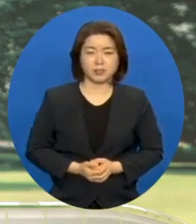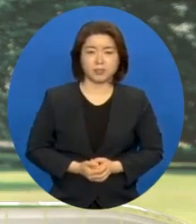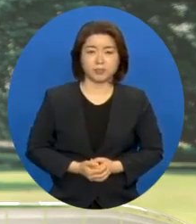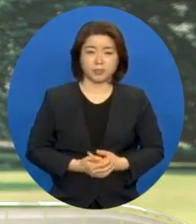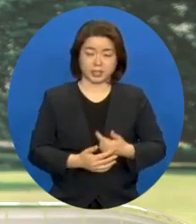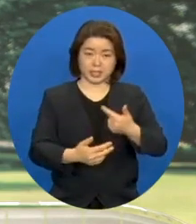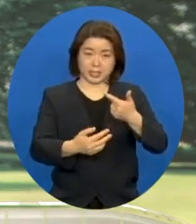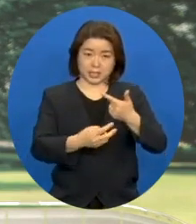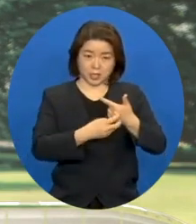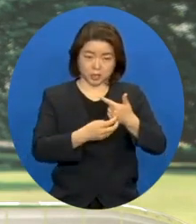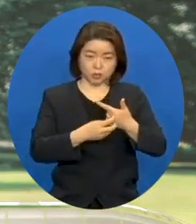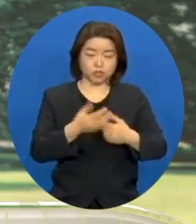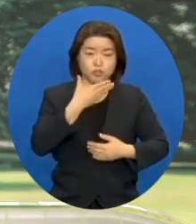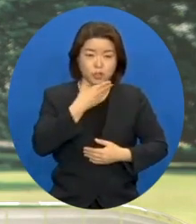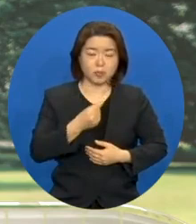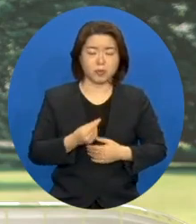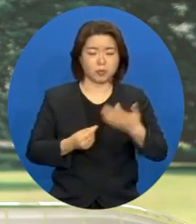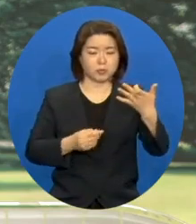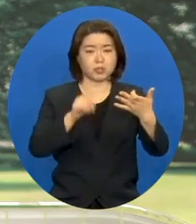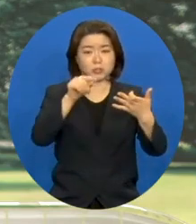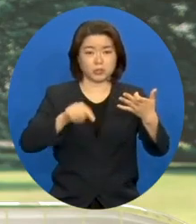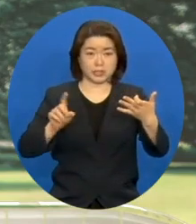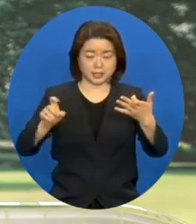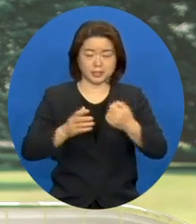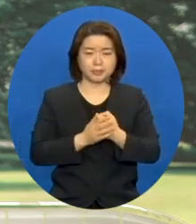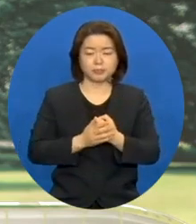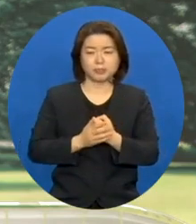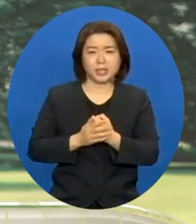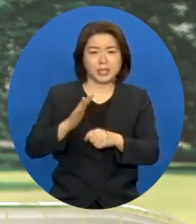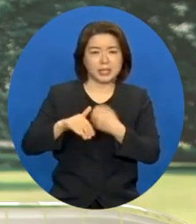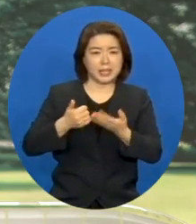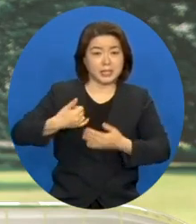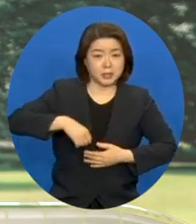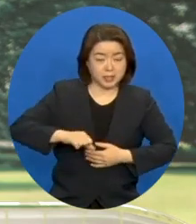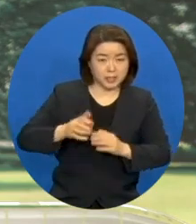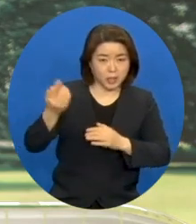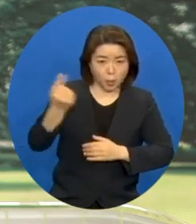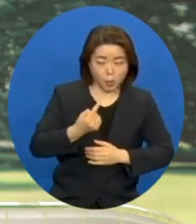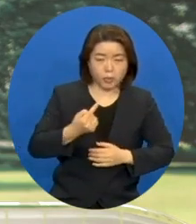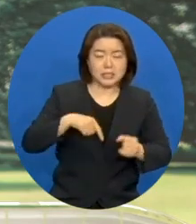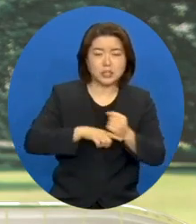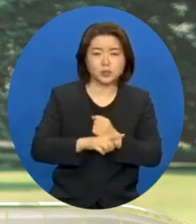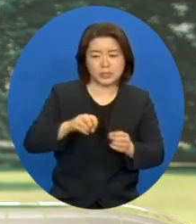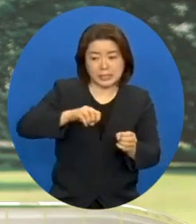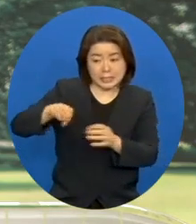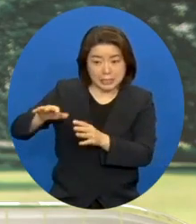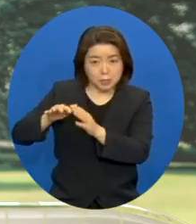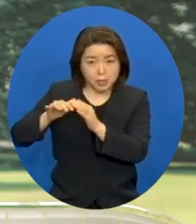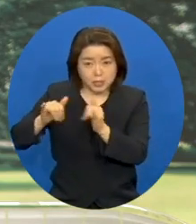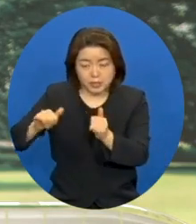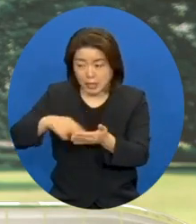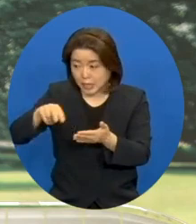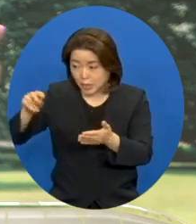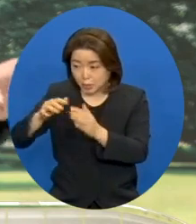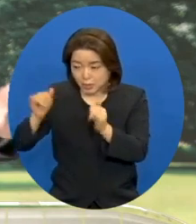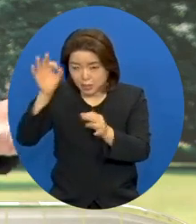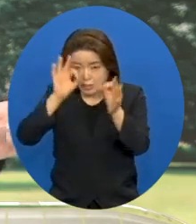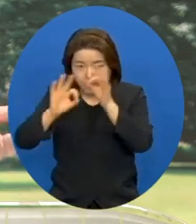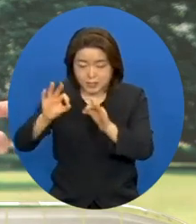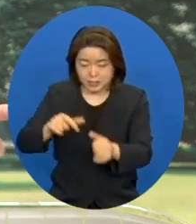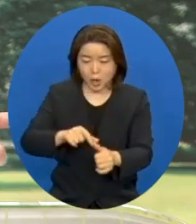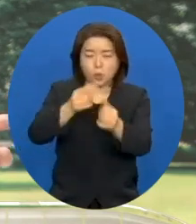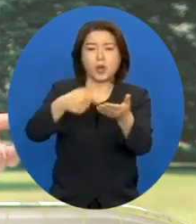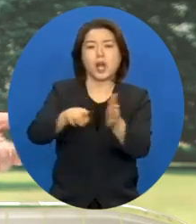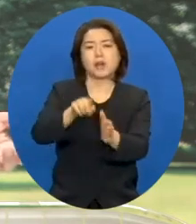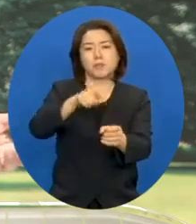누가복음 19장 10절에 인자가 온 것은 잃어버린 자를 찾아 구원하려 함이니라. 여러분,